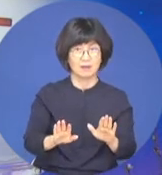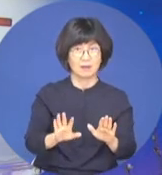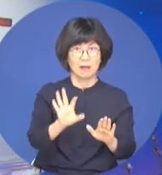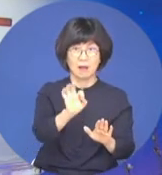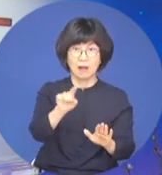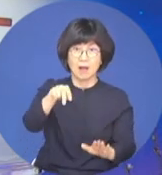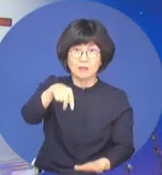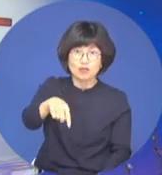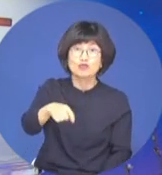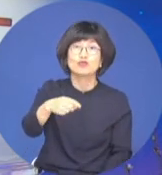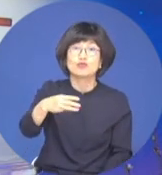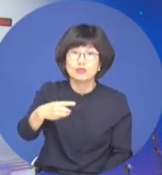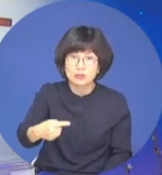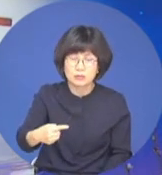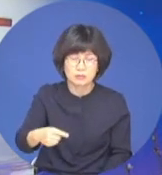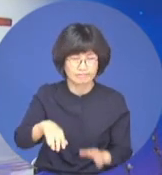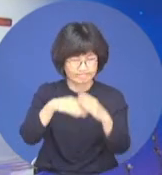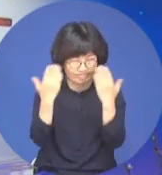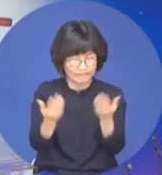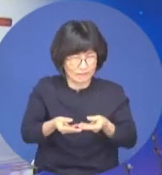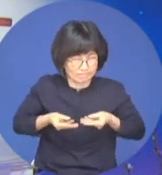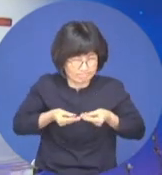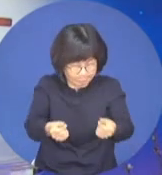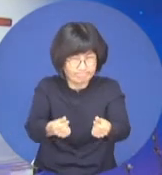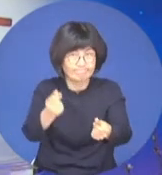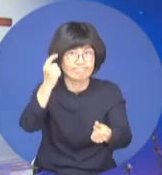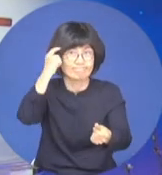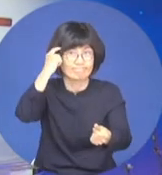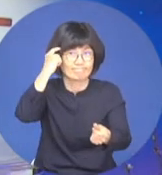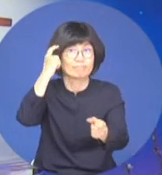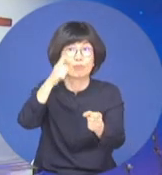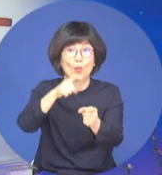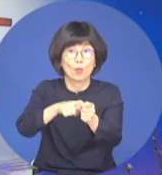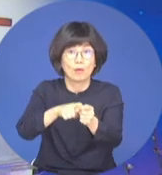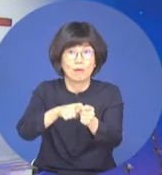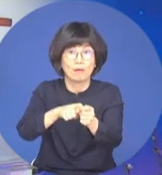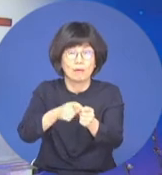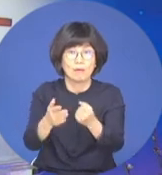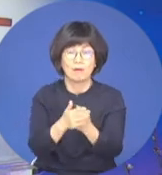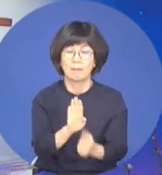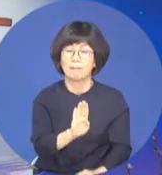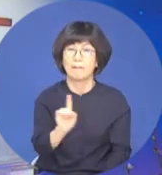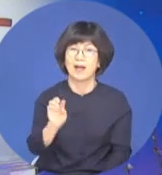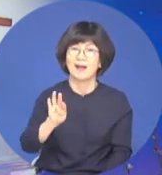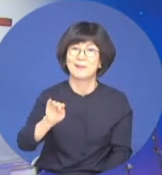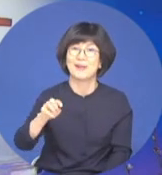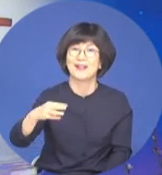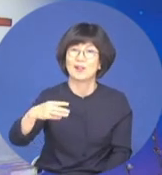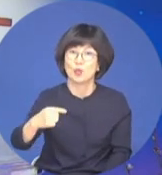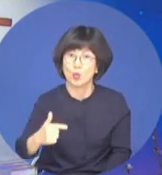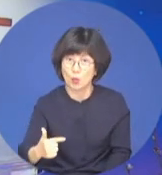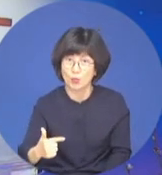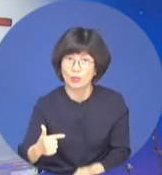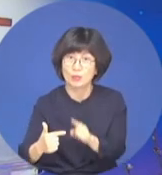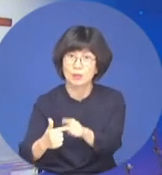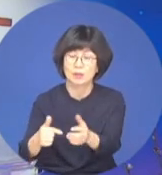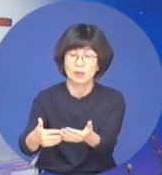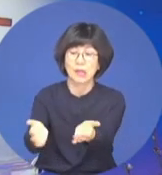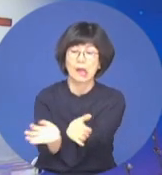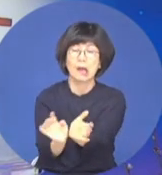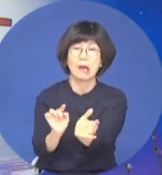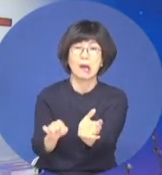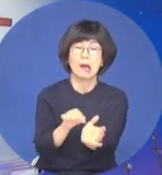정리할 필요가 있었던 거죠. 그래서 이 바벨론이 아수르라고 하는 잔존 세력을 아주